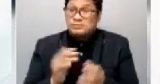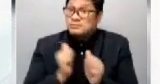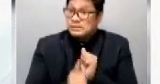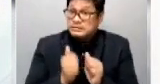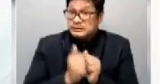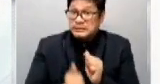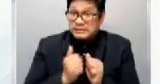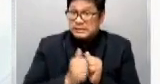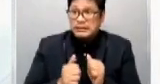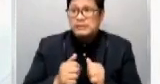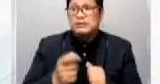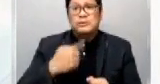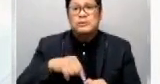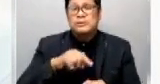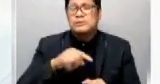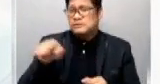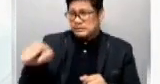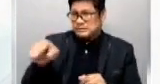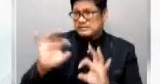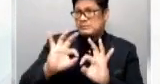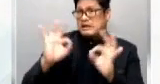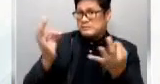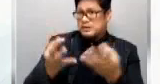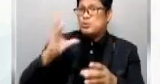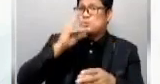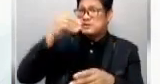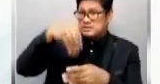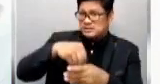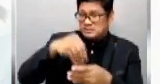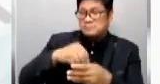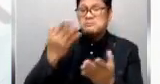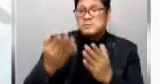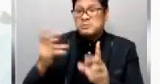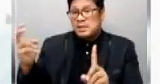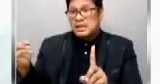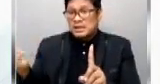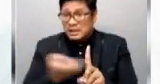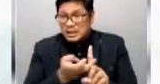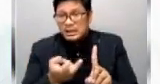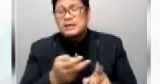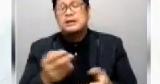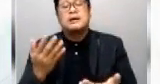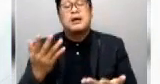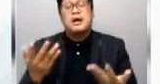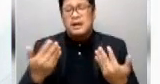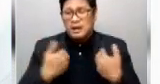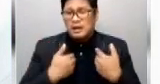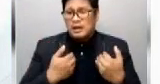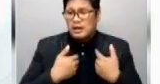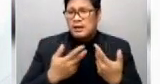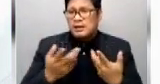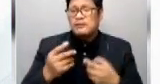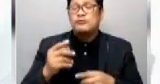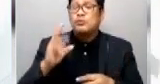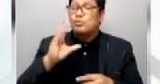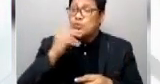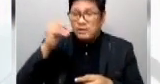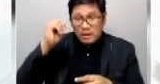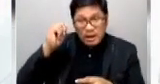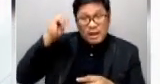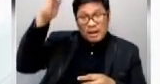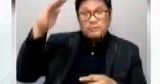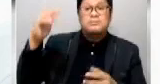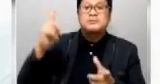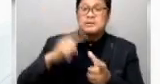the family yon nakakahawa. Baka yung lumalabas yung kanilang mga mas matatanda and then pagdating sa bahay,